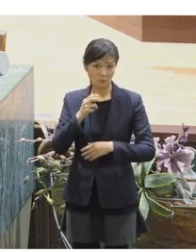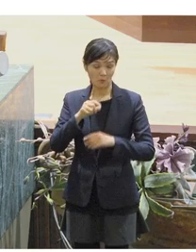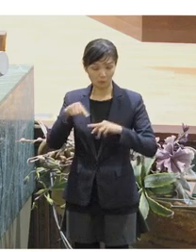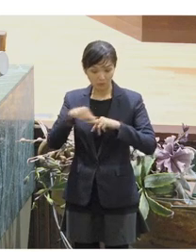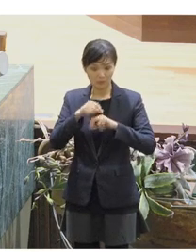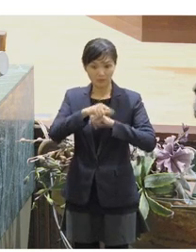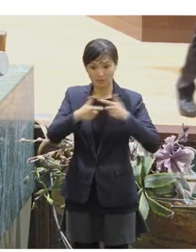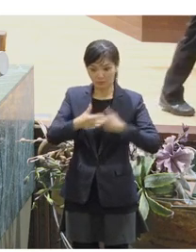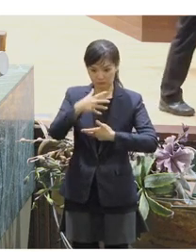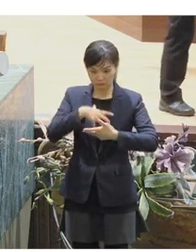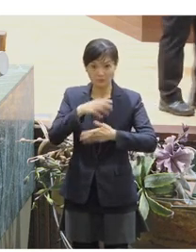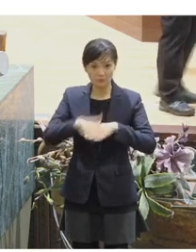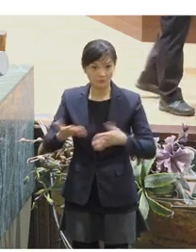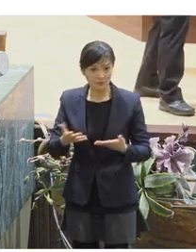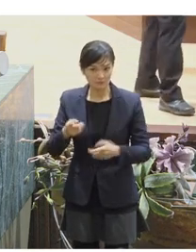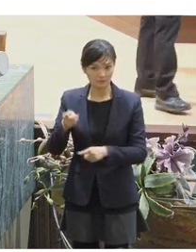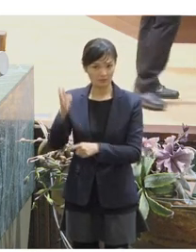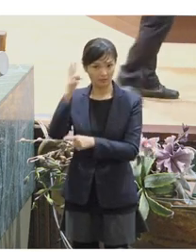题？